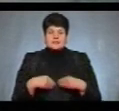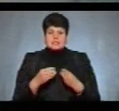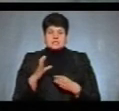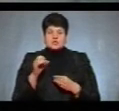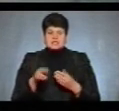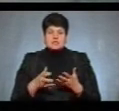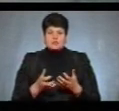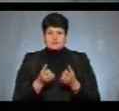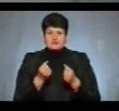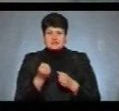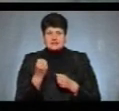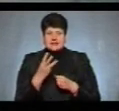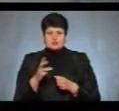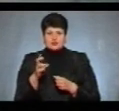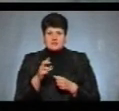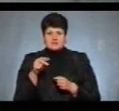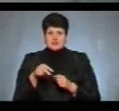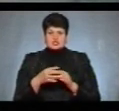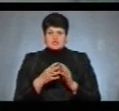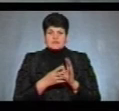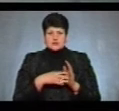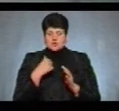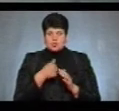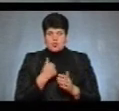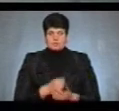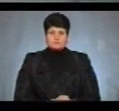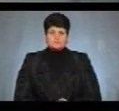багатодітним сім'ям від 13 березня 2019 року.